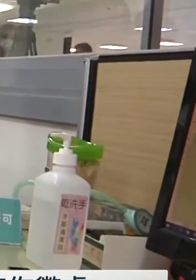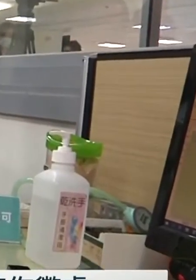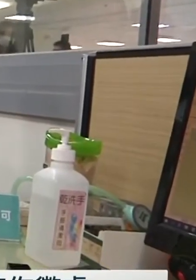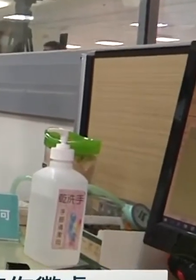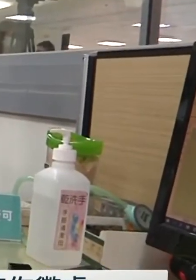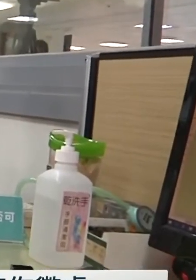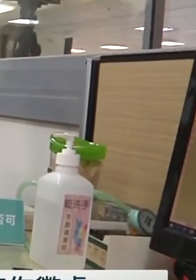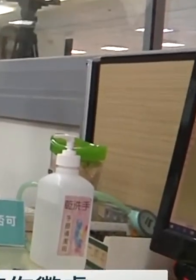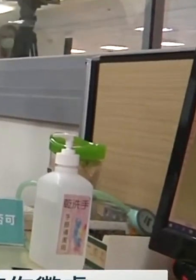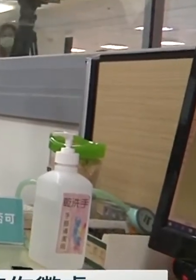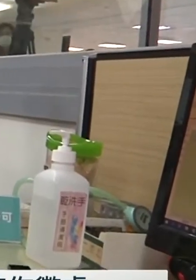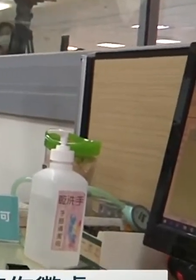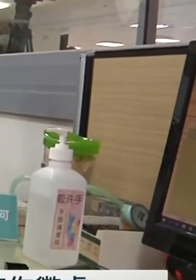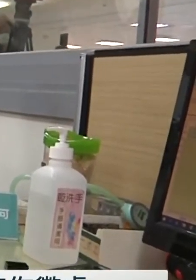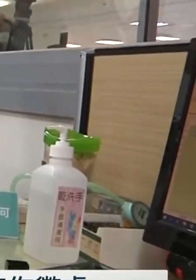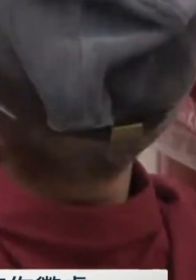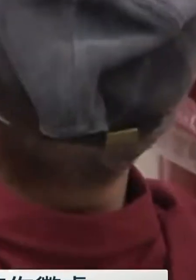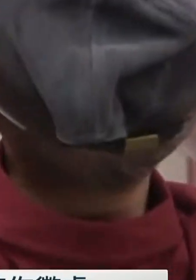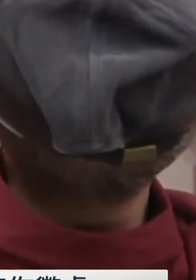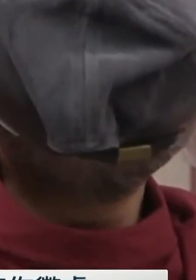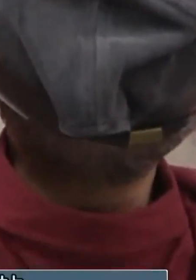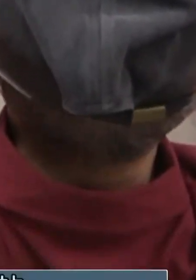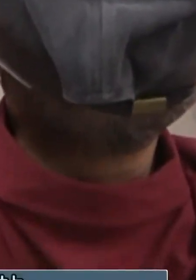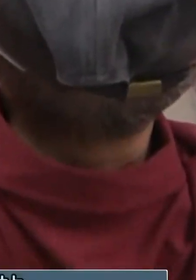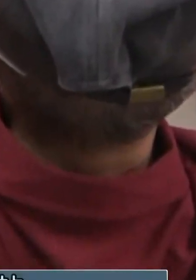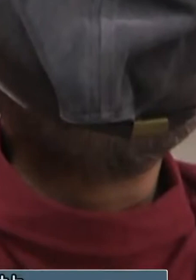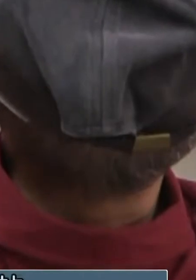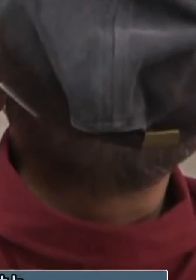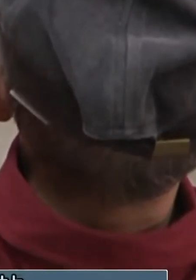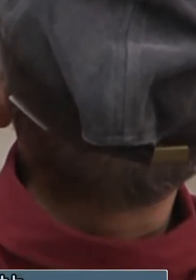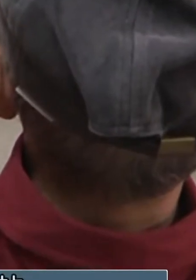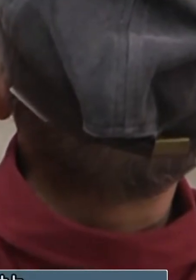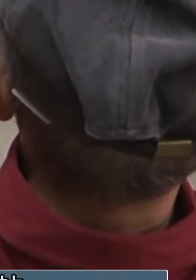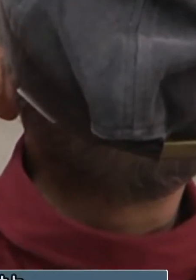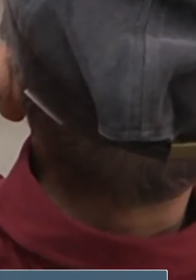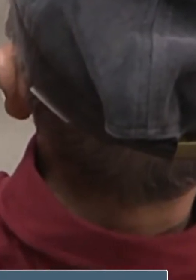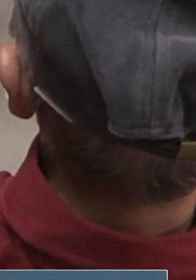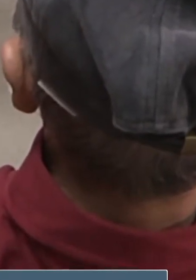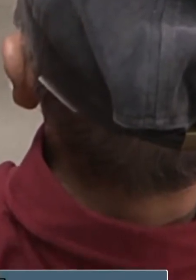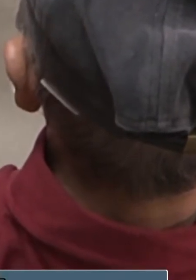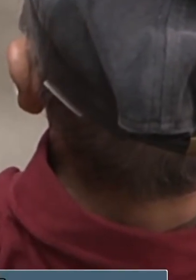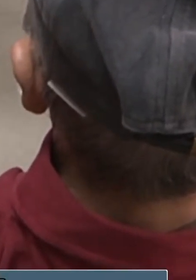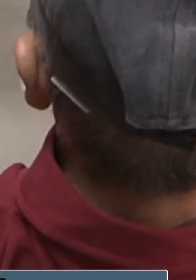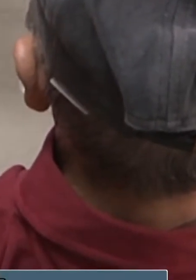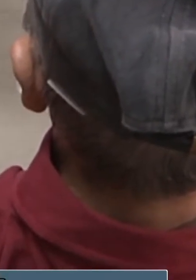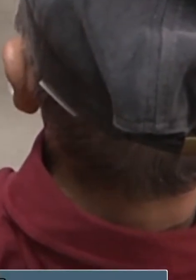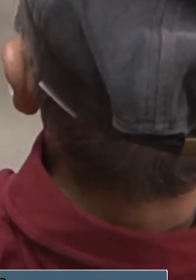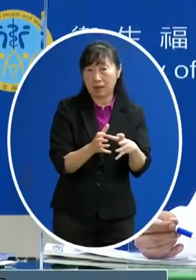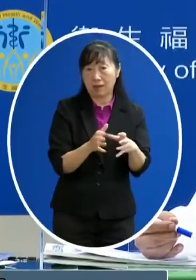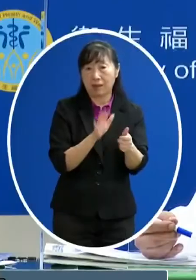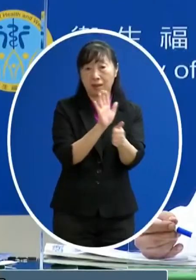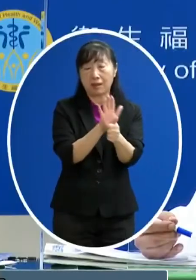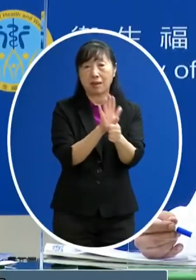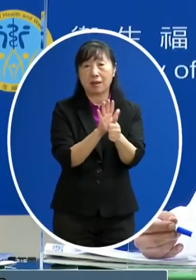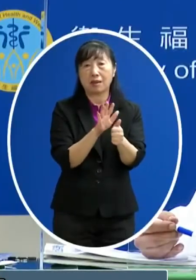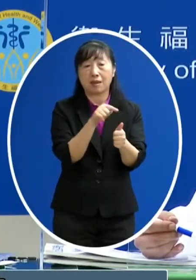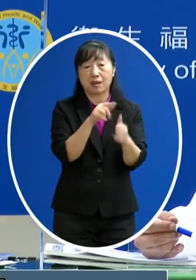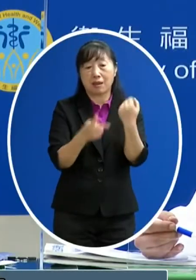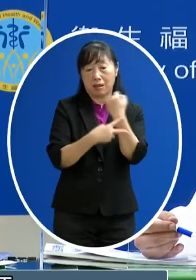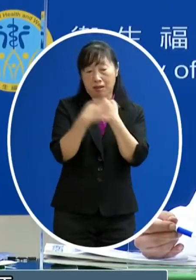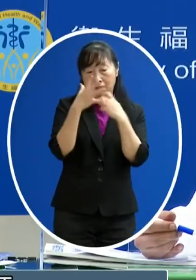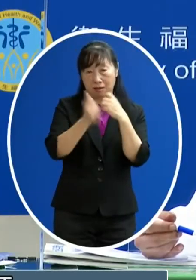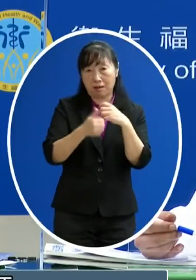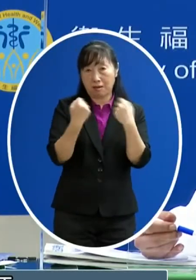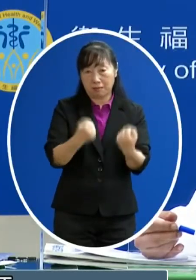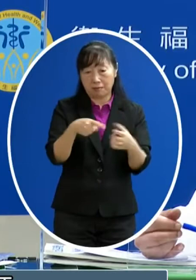以上原住民长者接种疫苗。 他们可以在社区设站，所以比如说里长的这边他们有可能会设